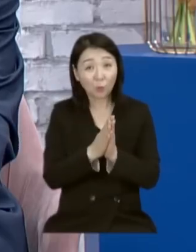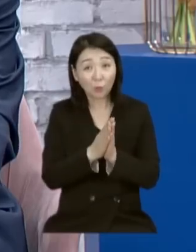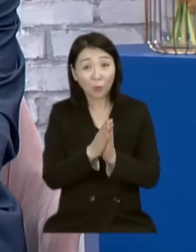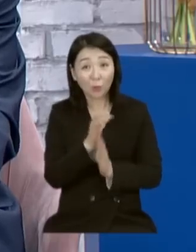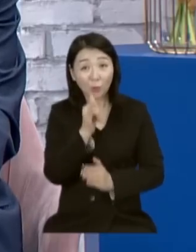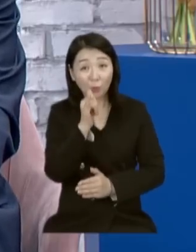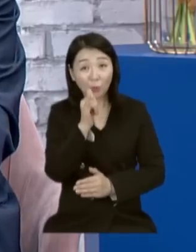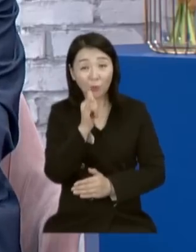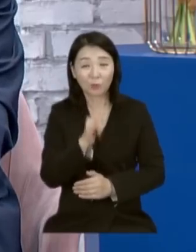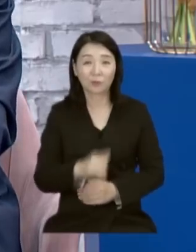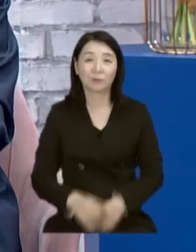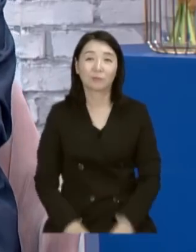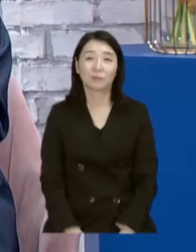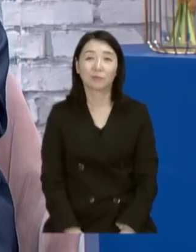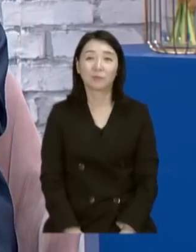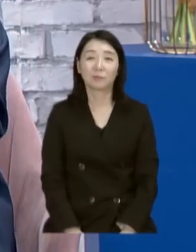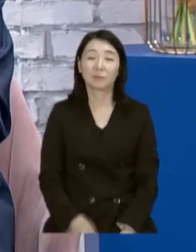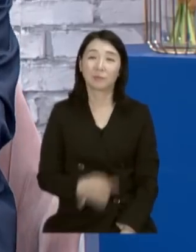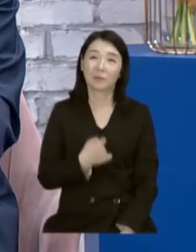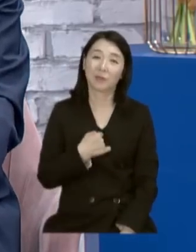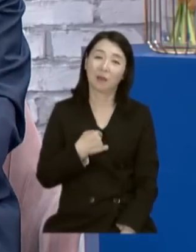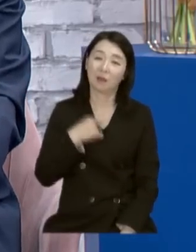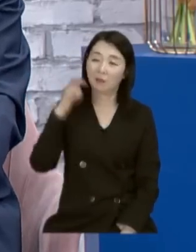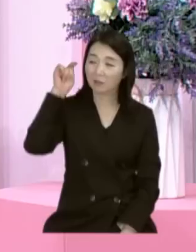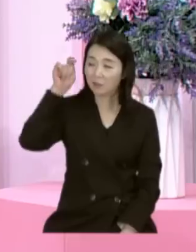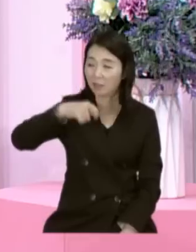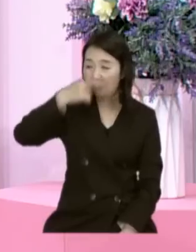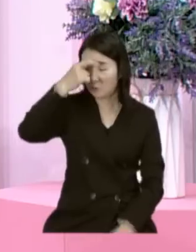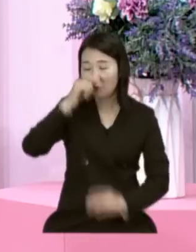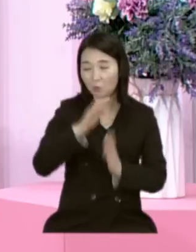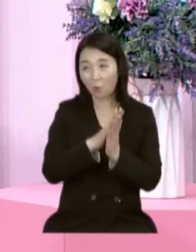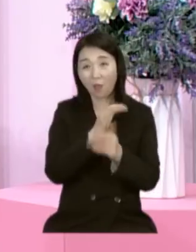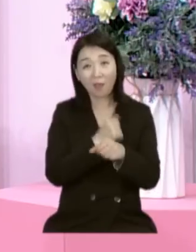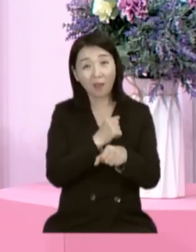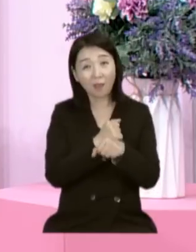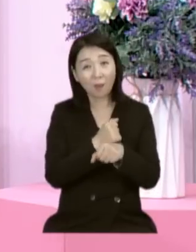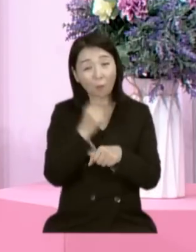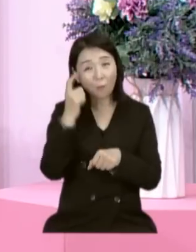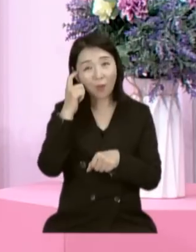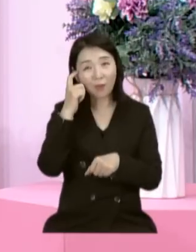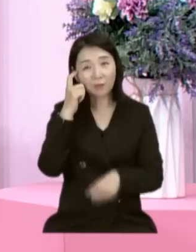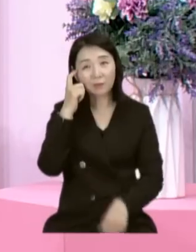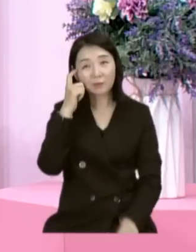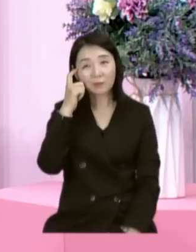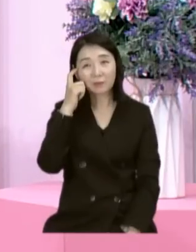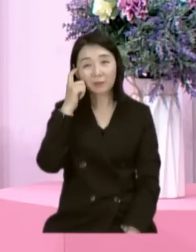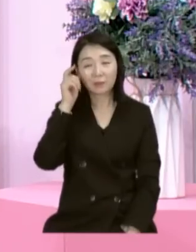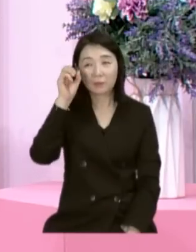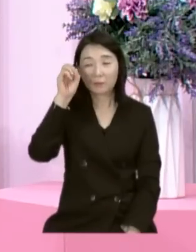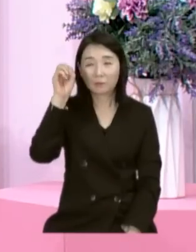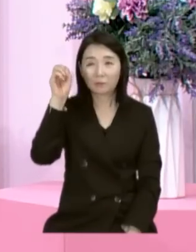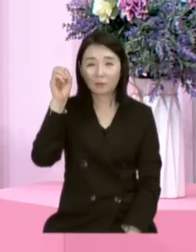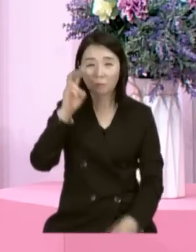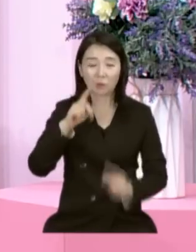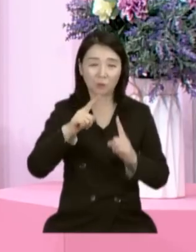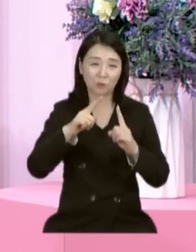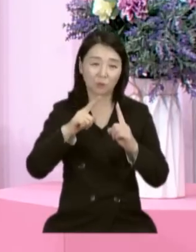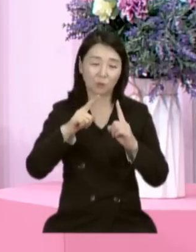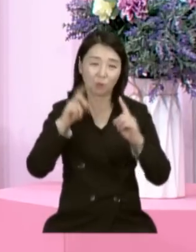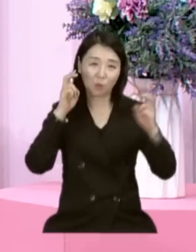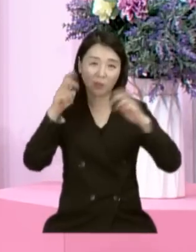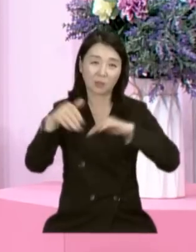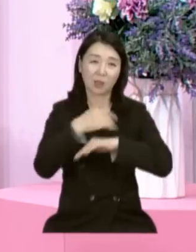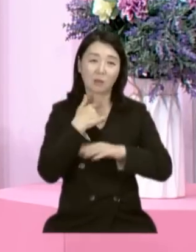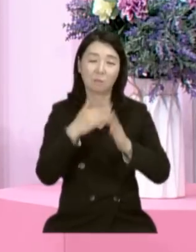예, 하시게 되셨다고요. 제가 이제 새벽 기도를 하게 된 거는 갑자기 다니던